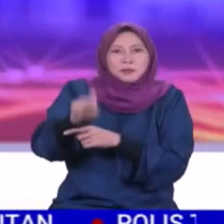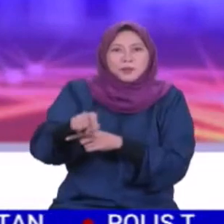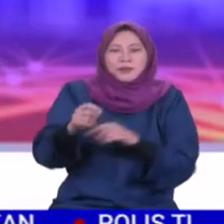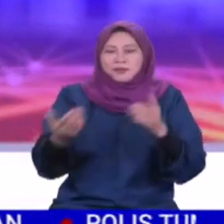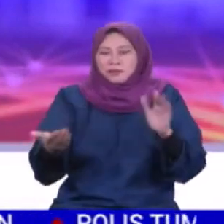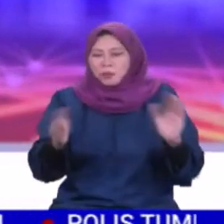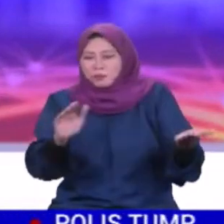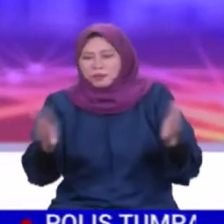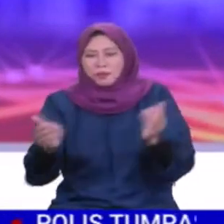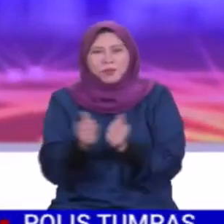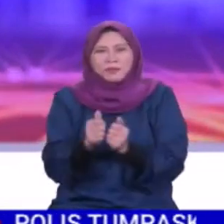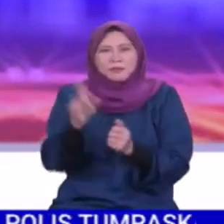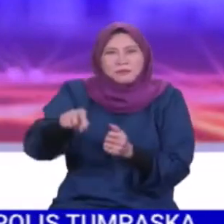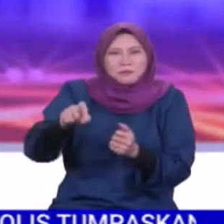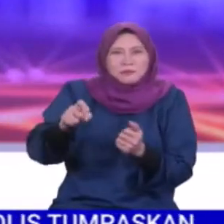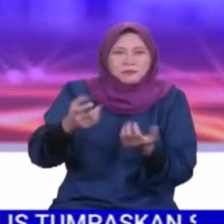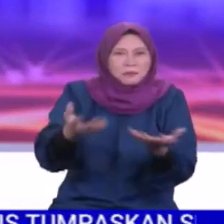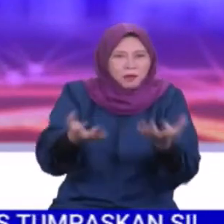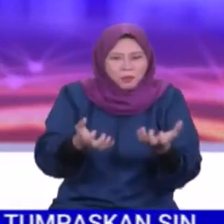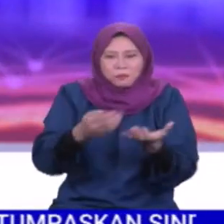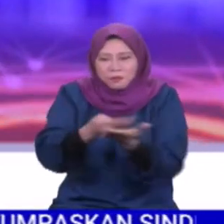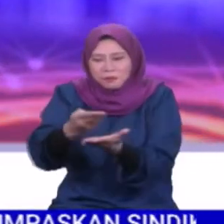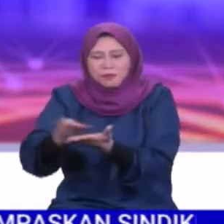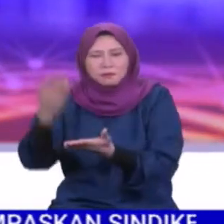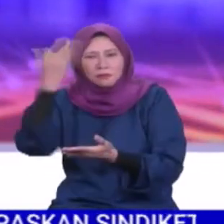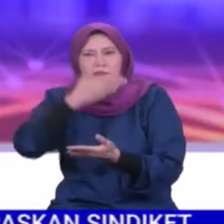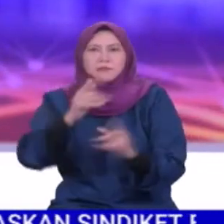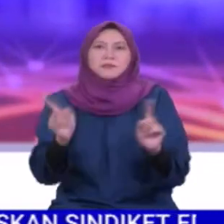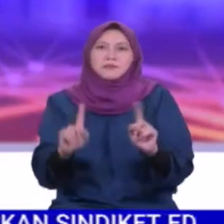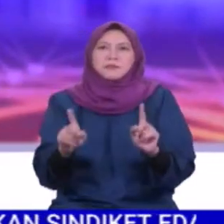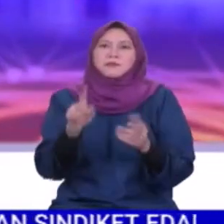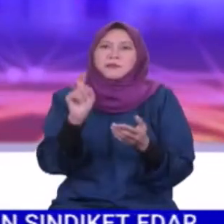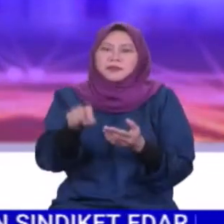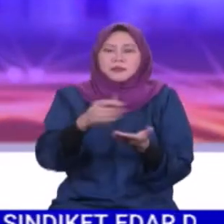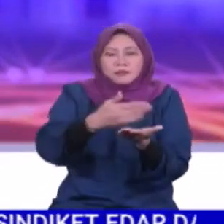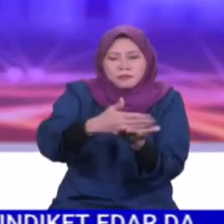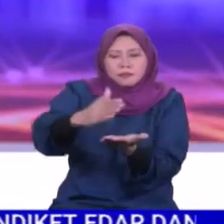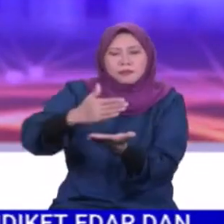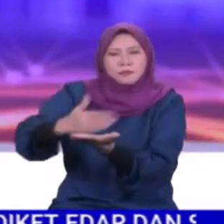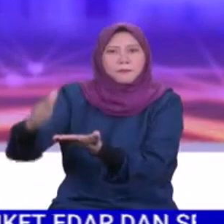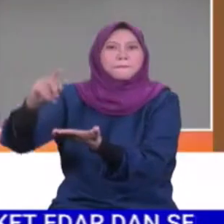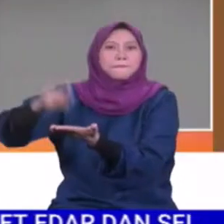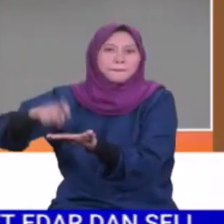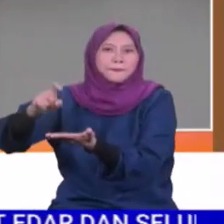berbanding kehendak, terutama penyelesaian komitmen kewangan tertunggak.